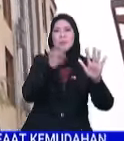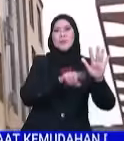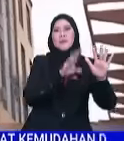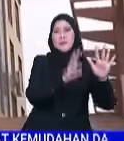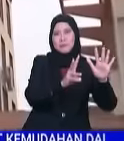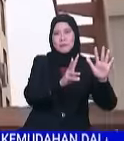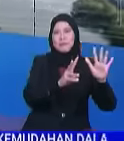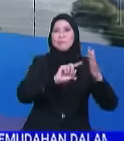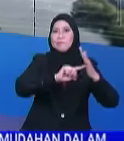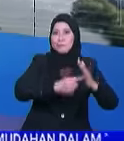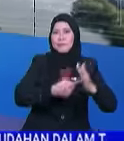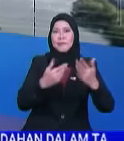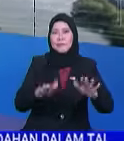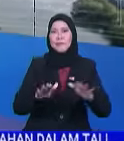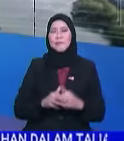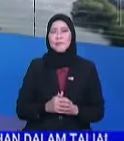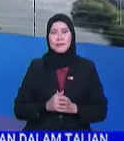lalu.